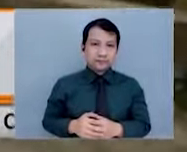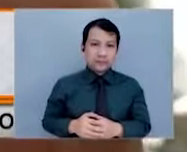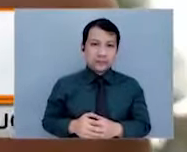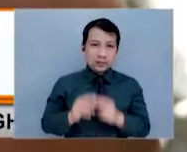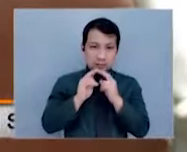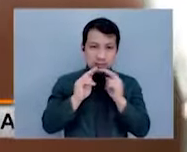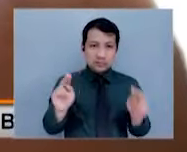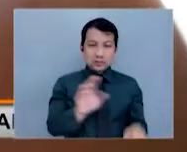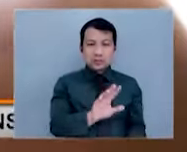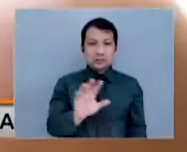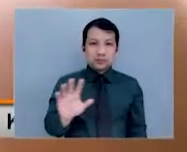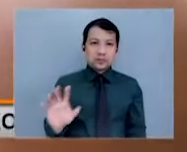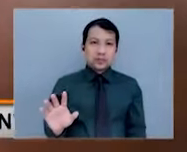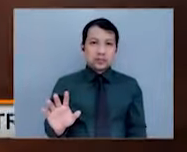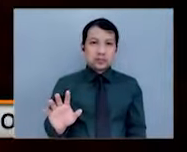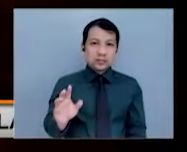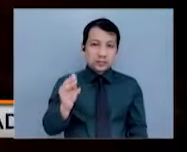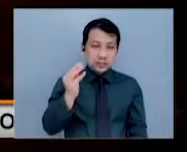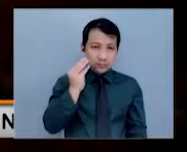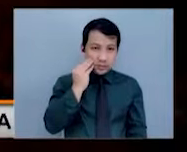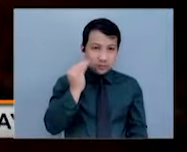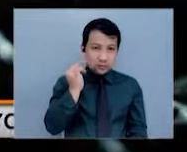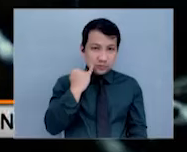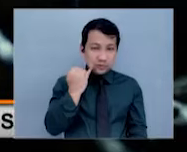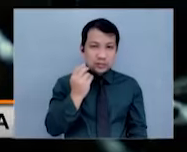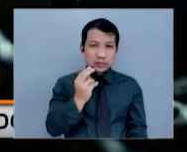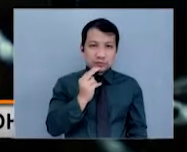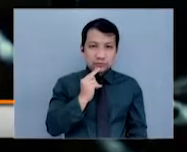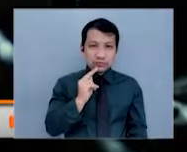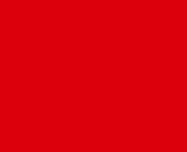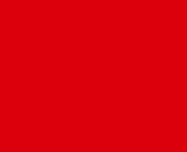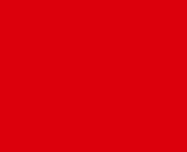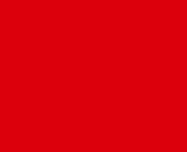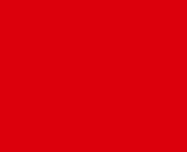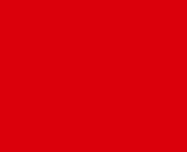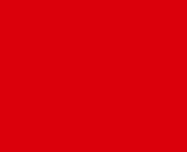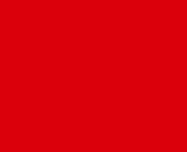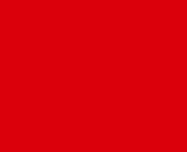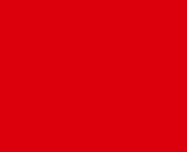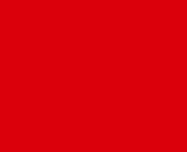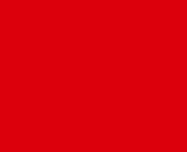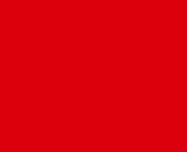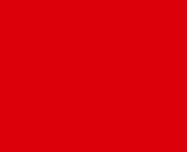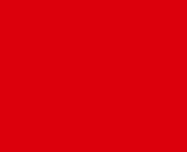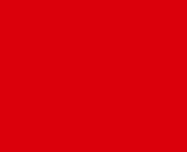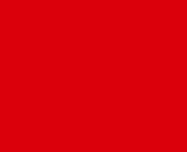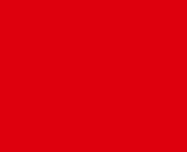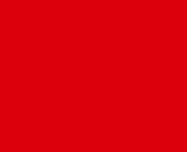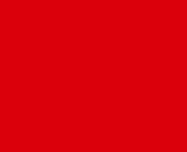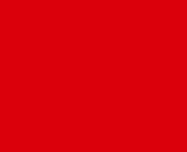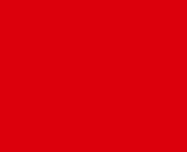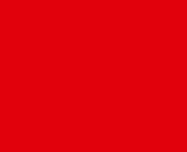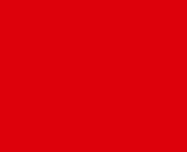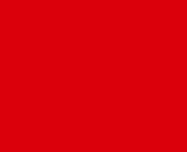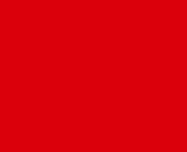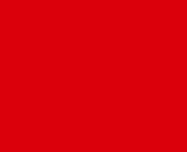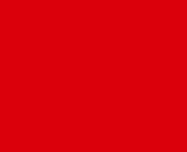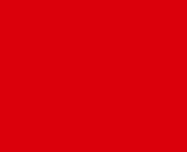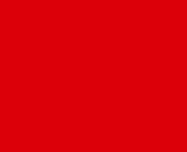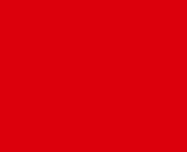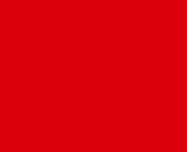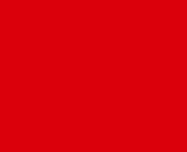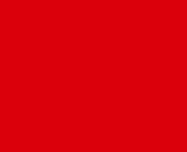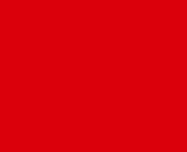Nagbabalita mula sa Frontline, MJ Marfori, News 5. Mga kapatid, ito po ang inyong K-Alaman